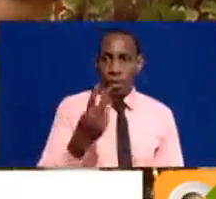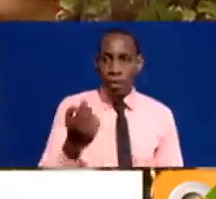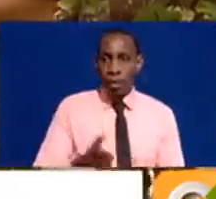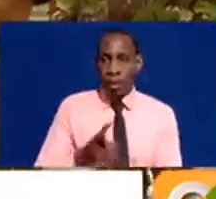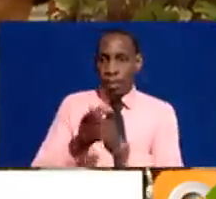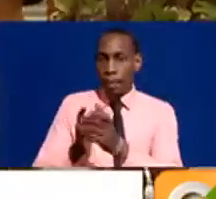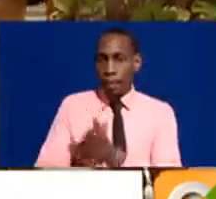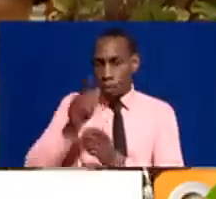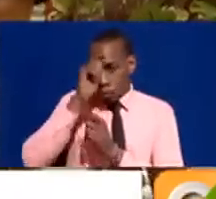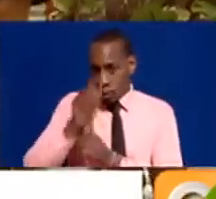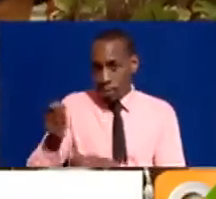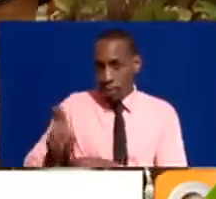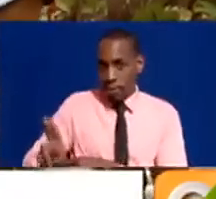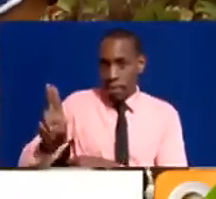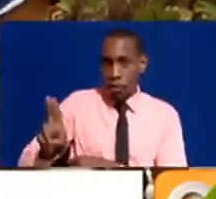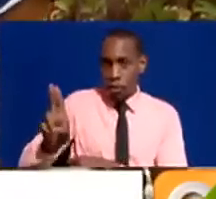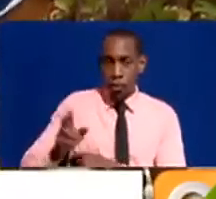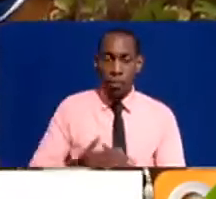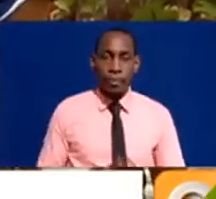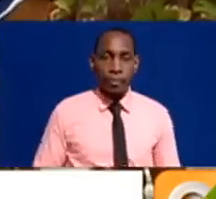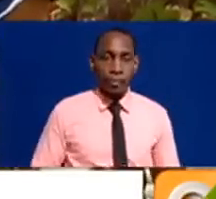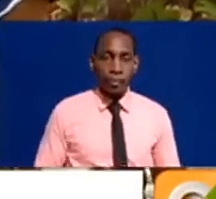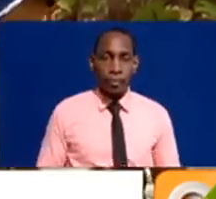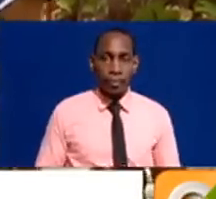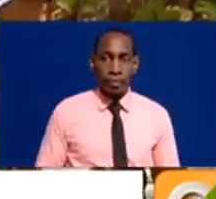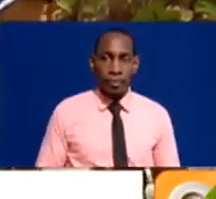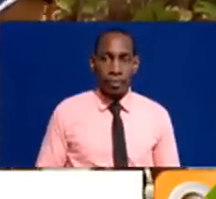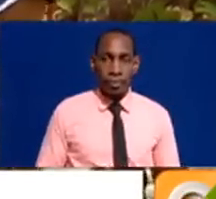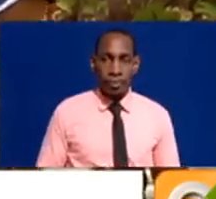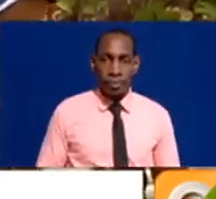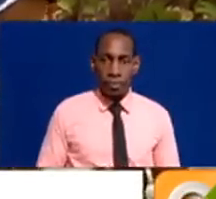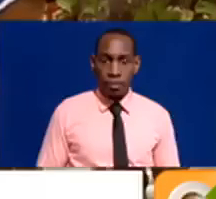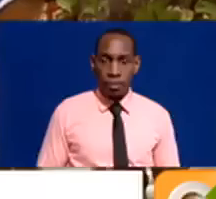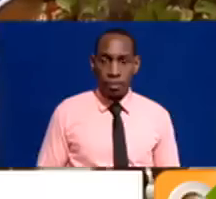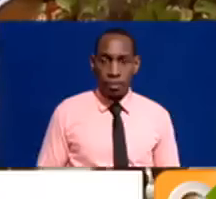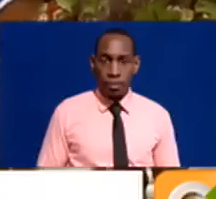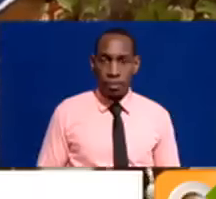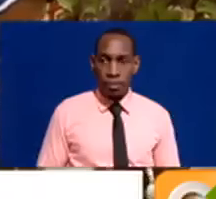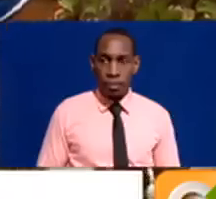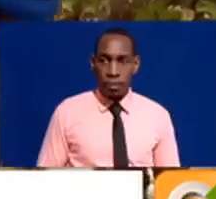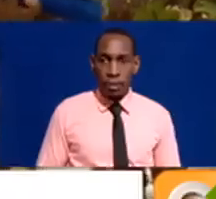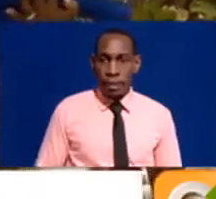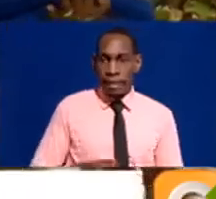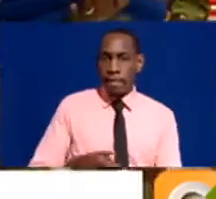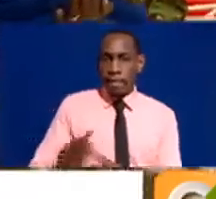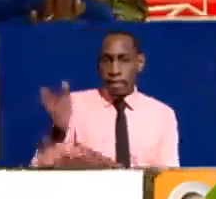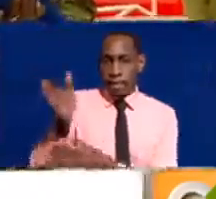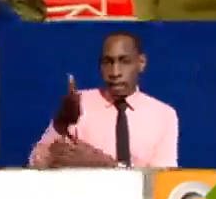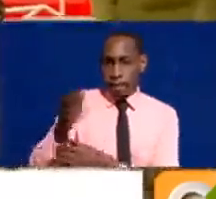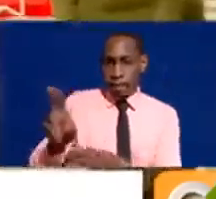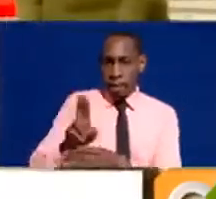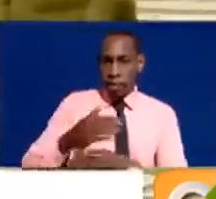kwa niaba ya Rais Kenyatta. Bendera aliyokuwa anaitumia Mheshimiwa Rais ili aweze kukabidhi